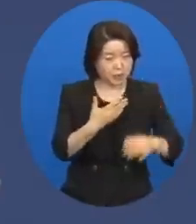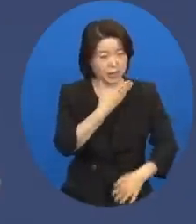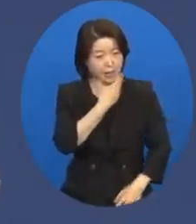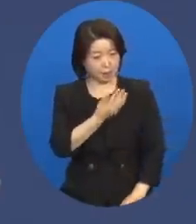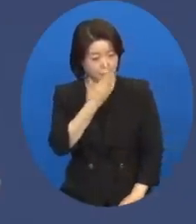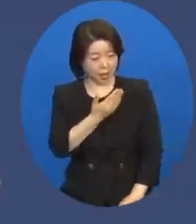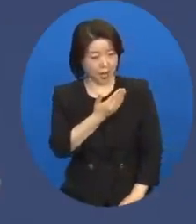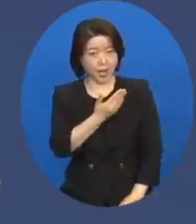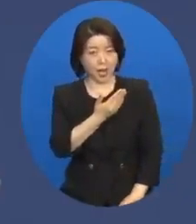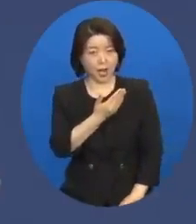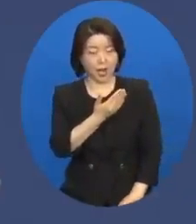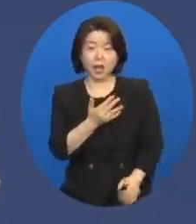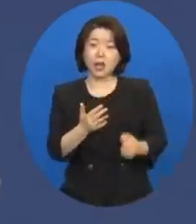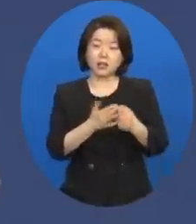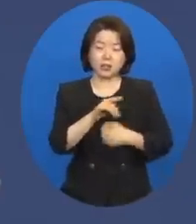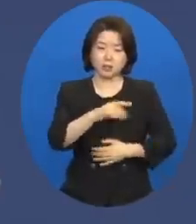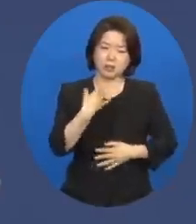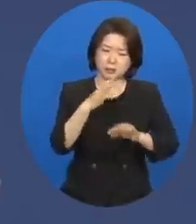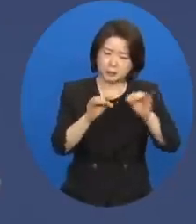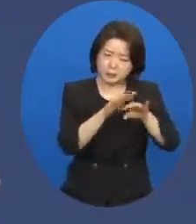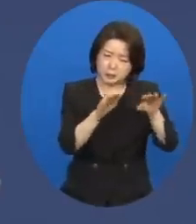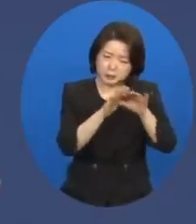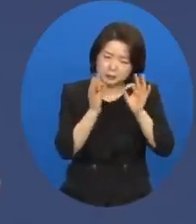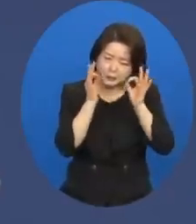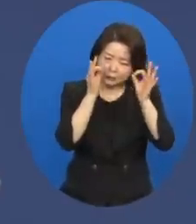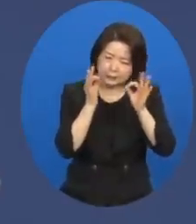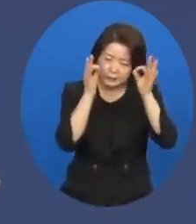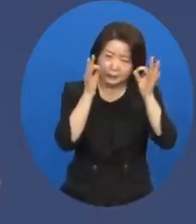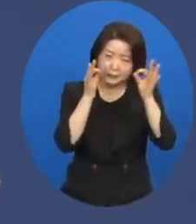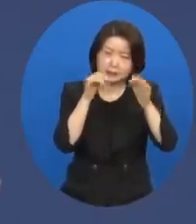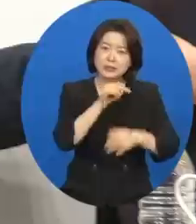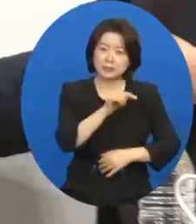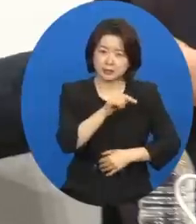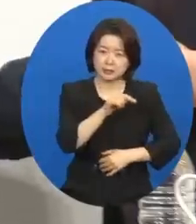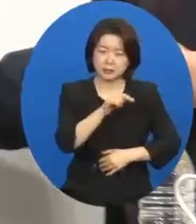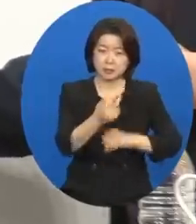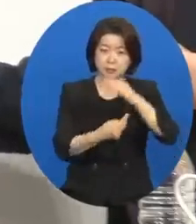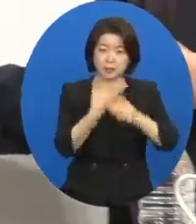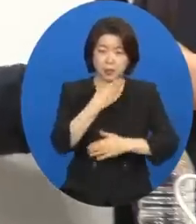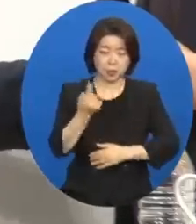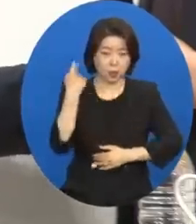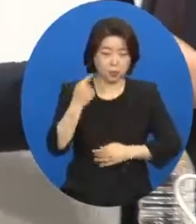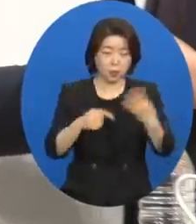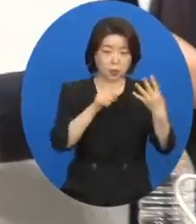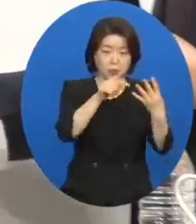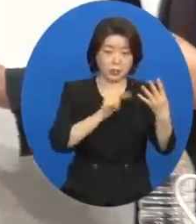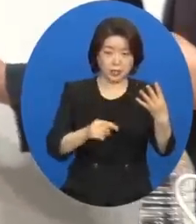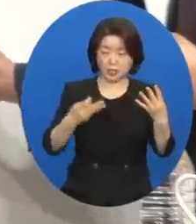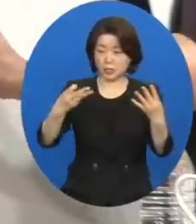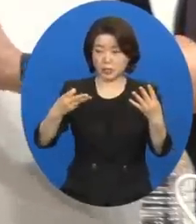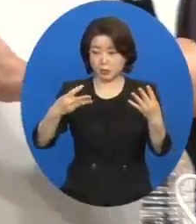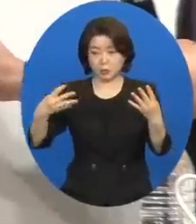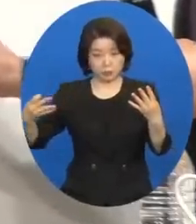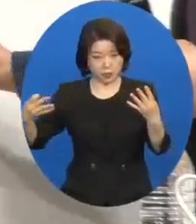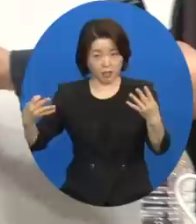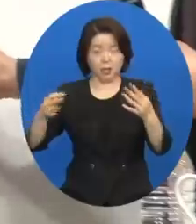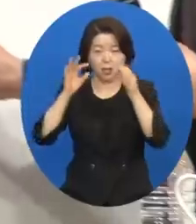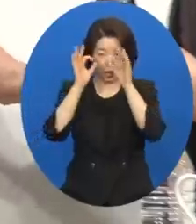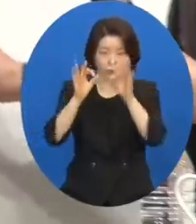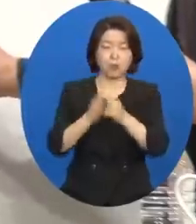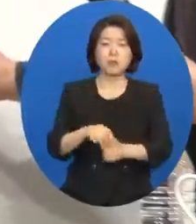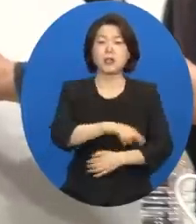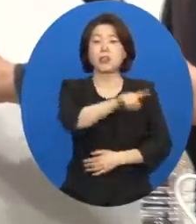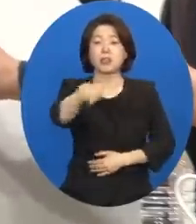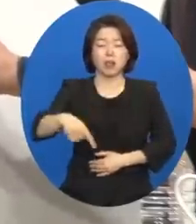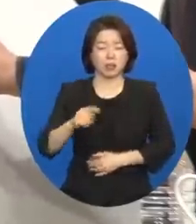행복해지겠지 해서 그 목마름을 해결해 보려고 애를 쓰는 그들을 요한복음 4장 주님께서 13절 14절에